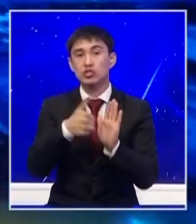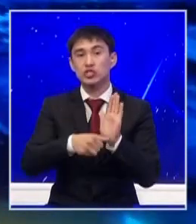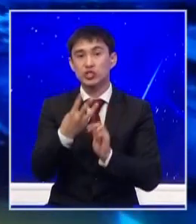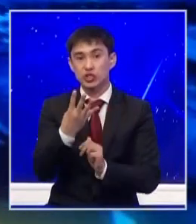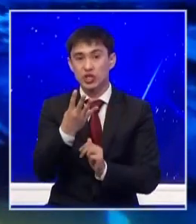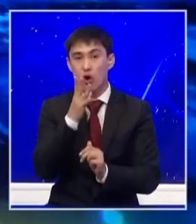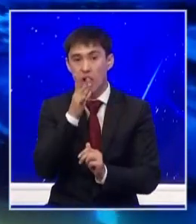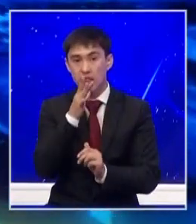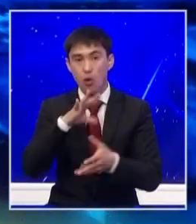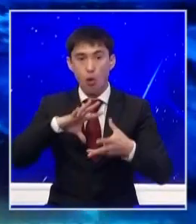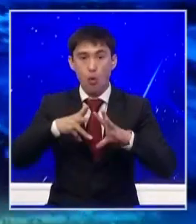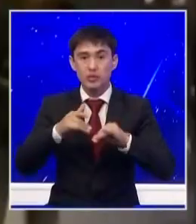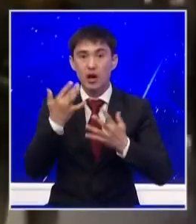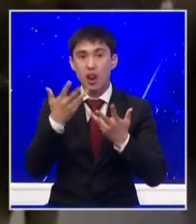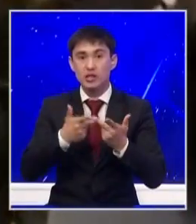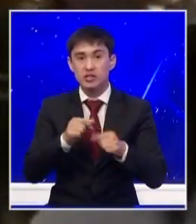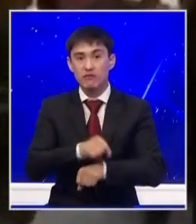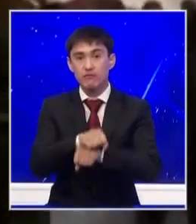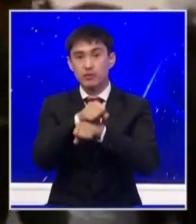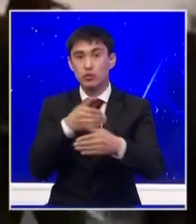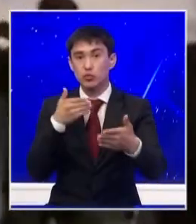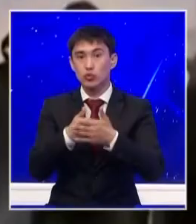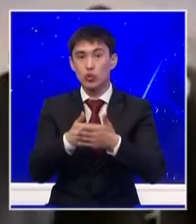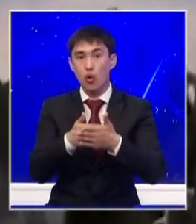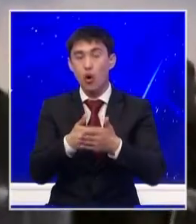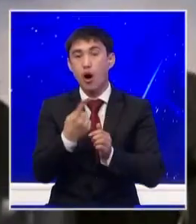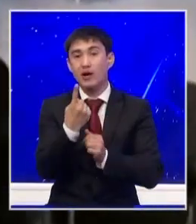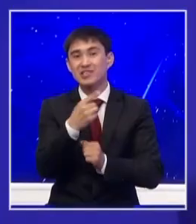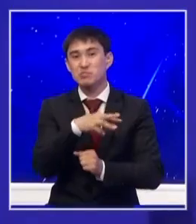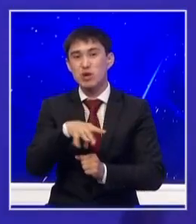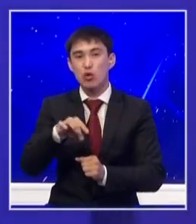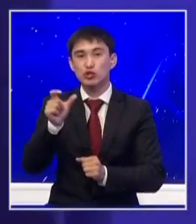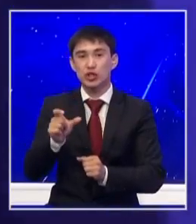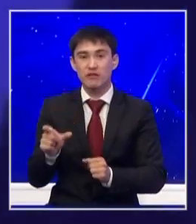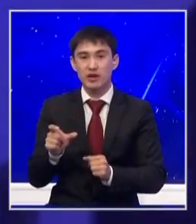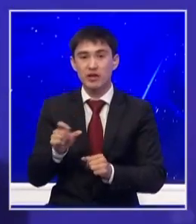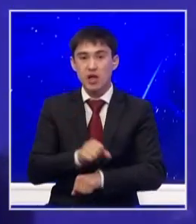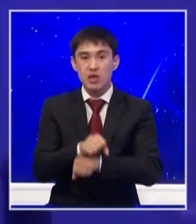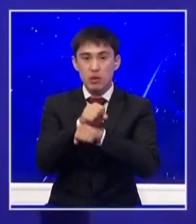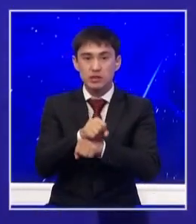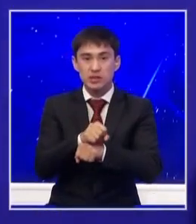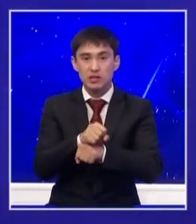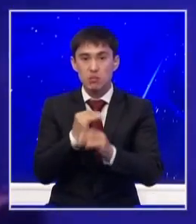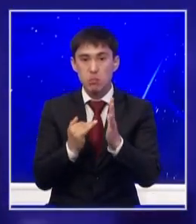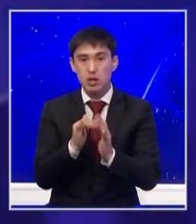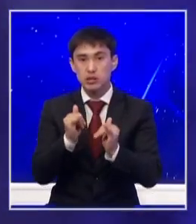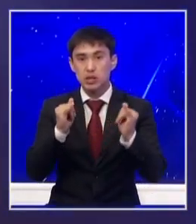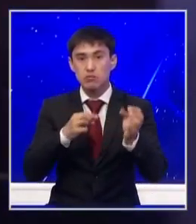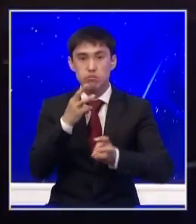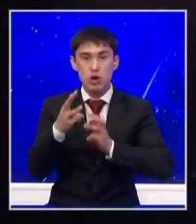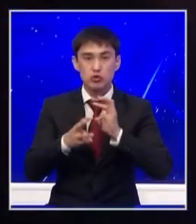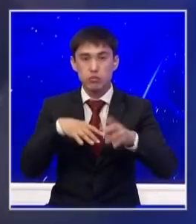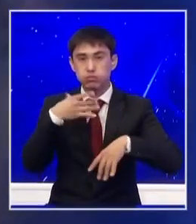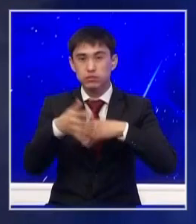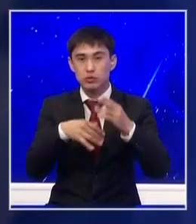64 лет общее количество манифестантов достигает порядка 1 миллиона человек демонстрации перерастают в поджоги